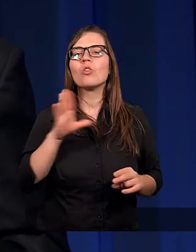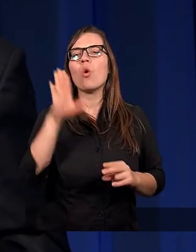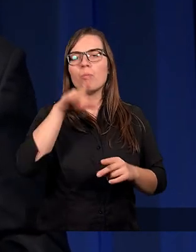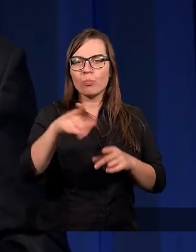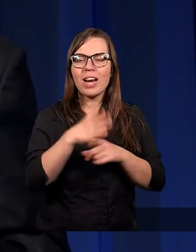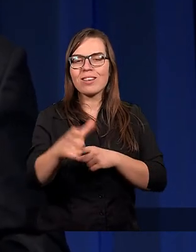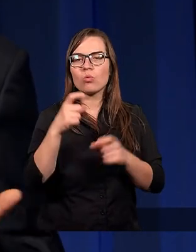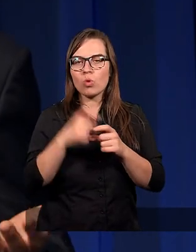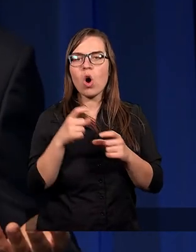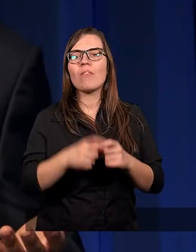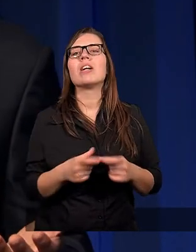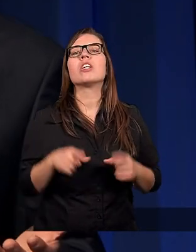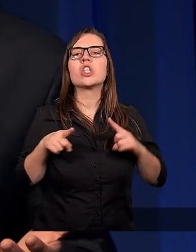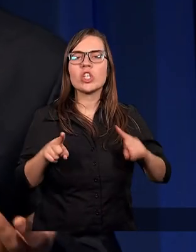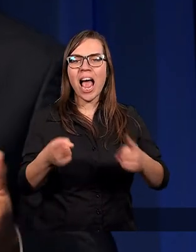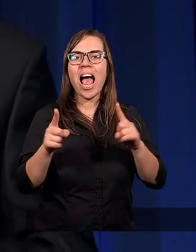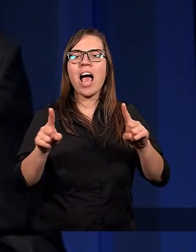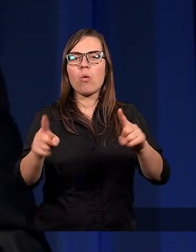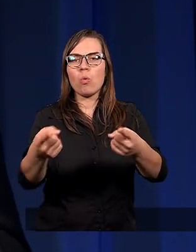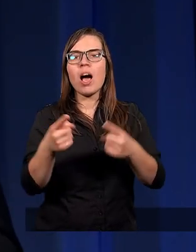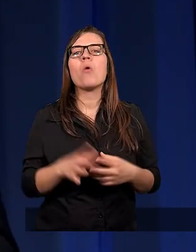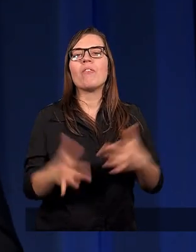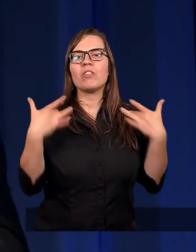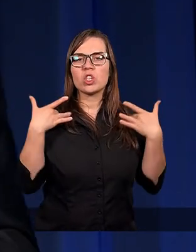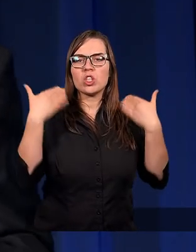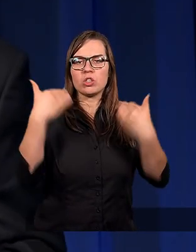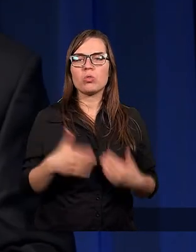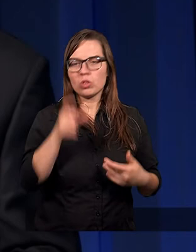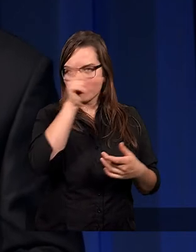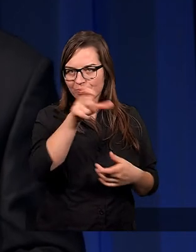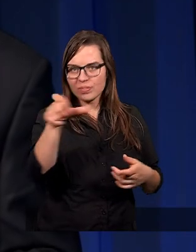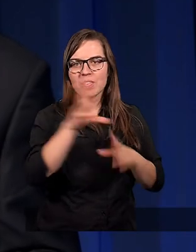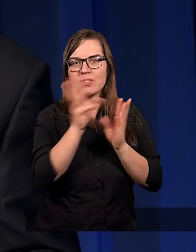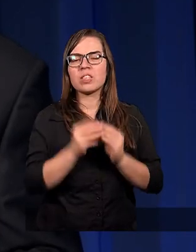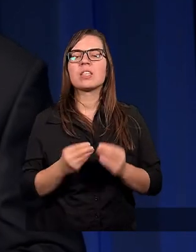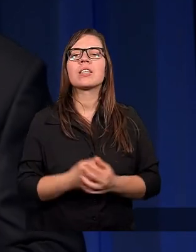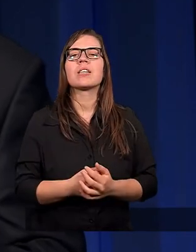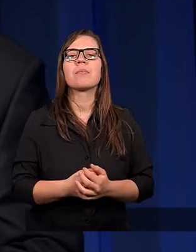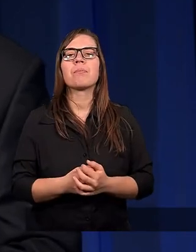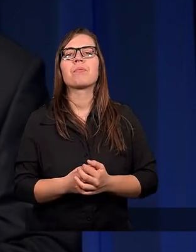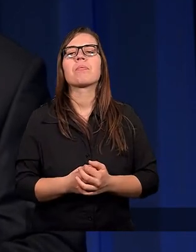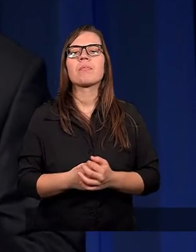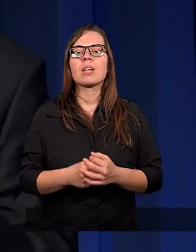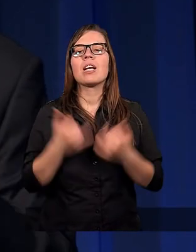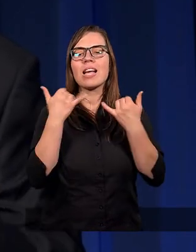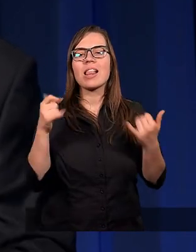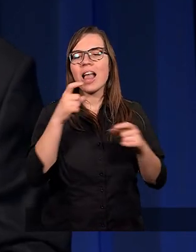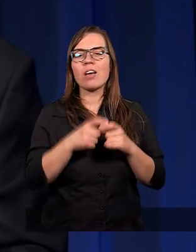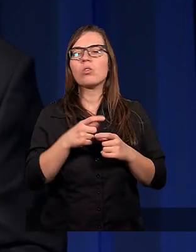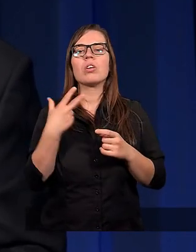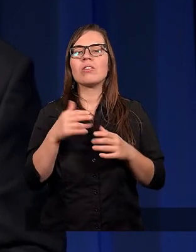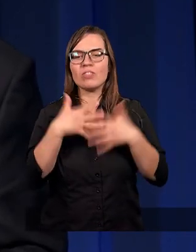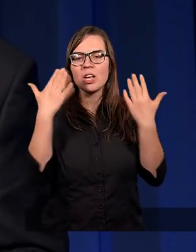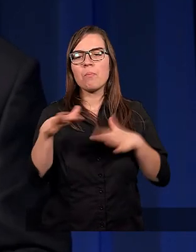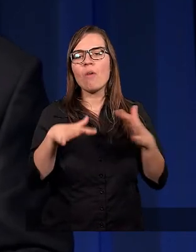Słowo działał w życiu naszym. Inne słowa, nieco